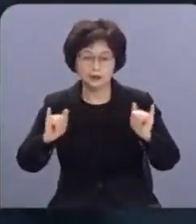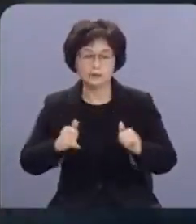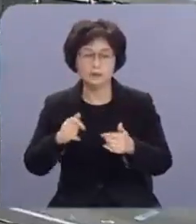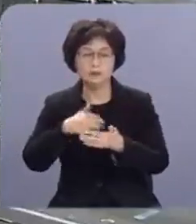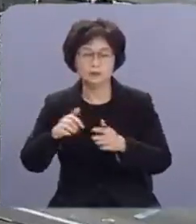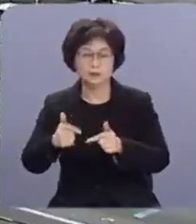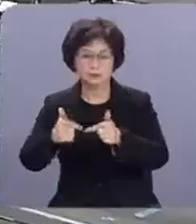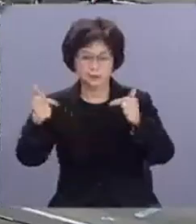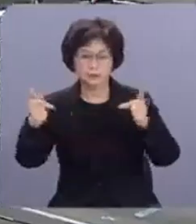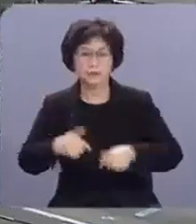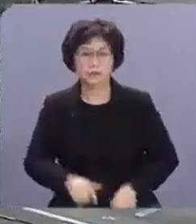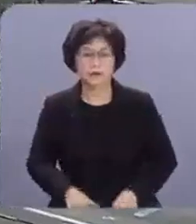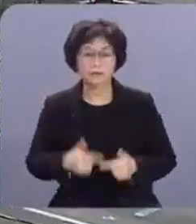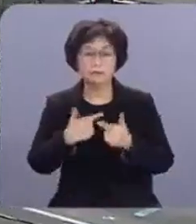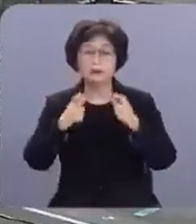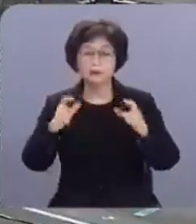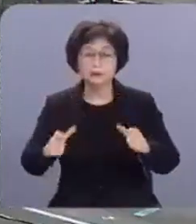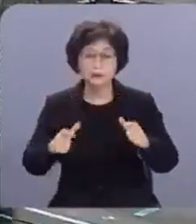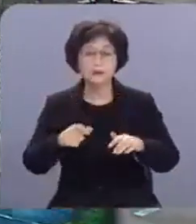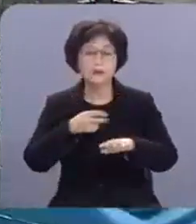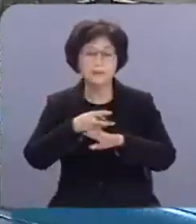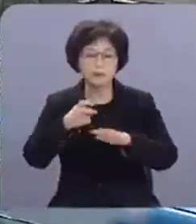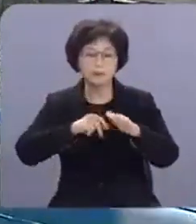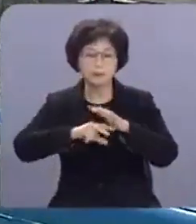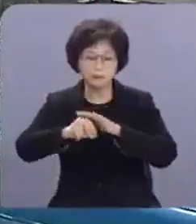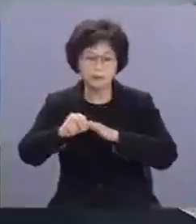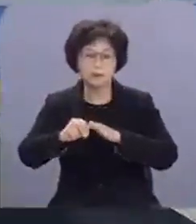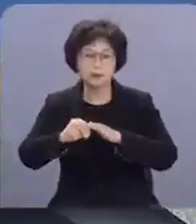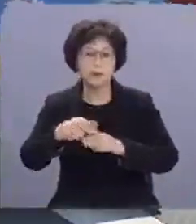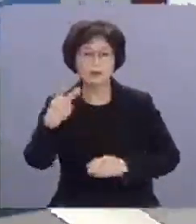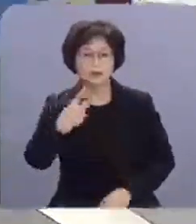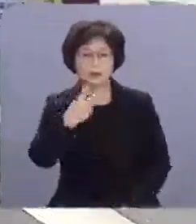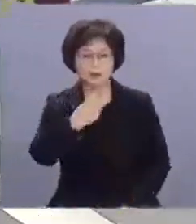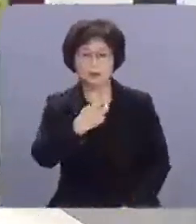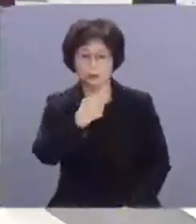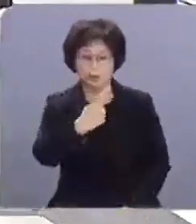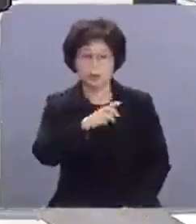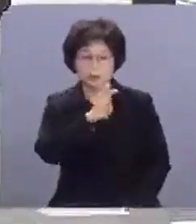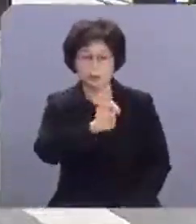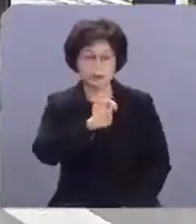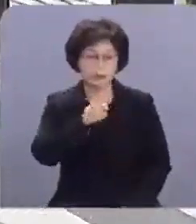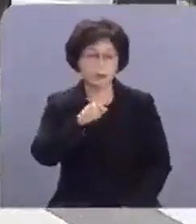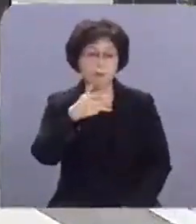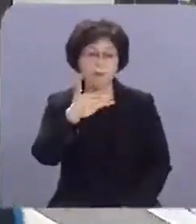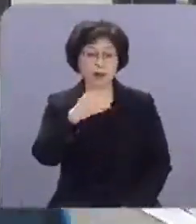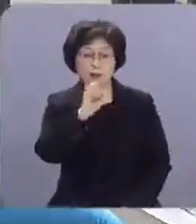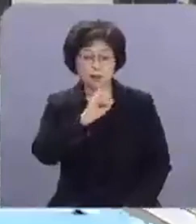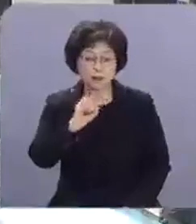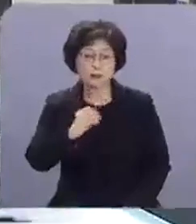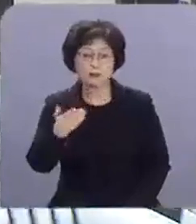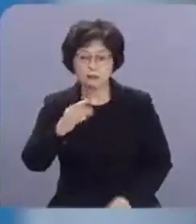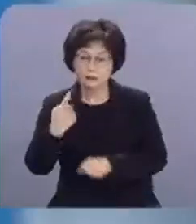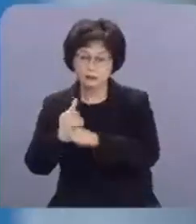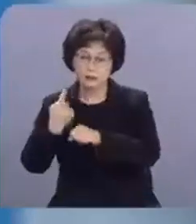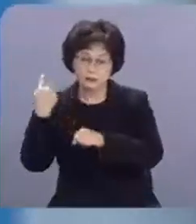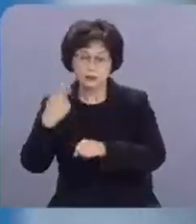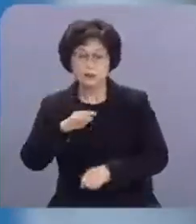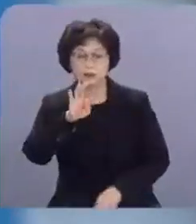높아졌습니다. 부산의 대중교통 수송 분담률은 2021년 40.8%이던 것이